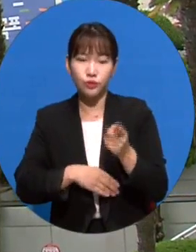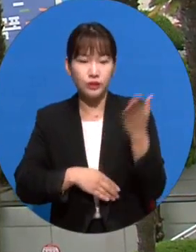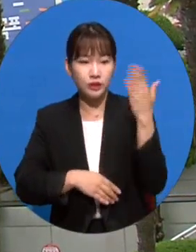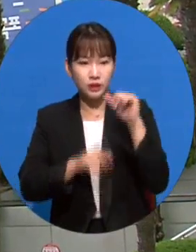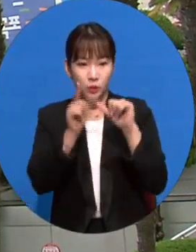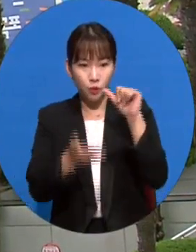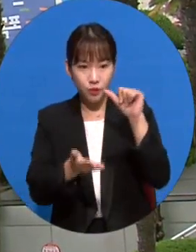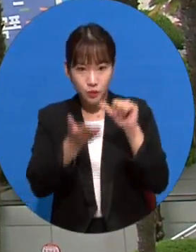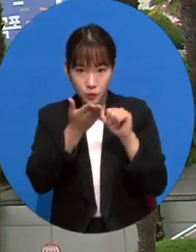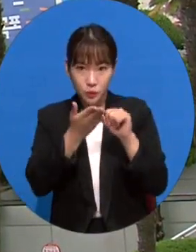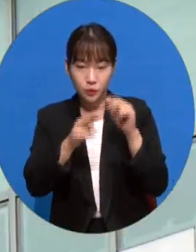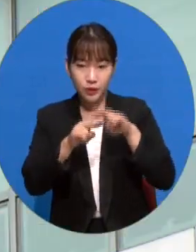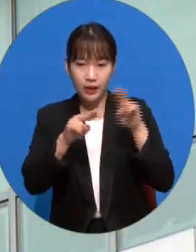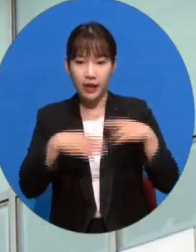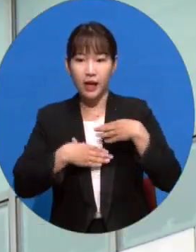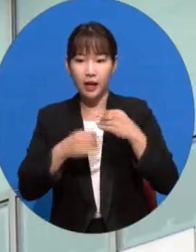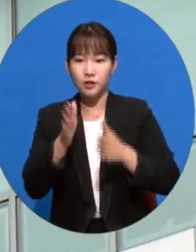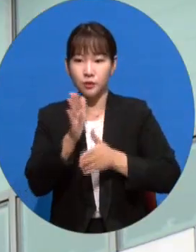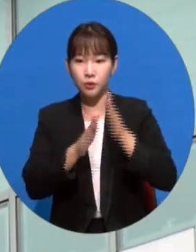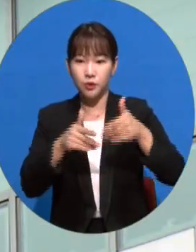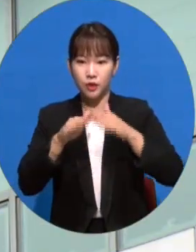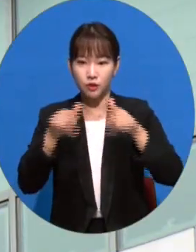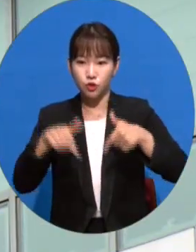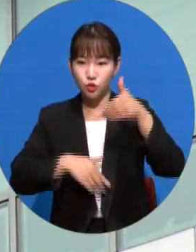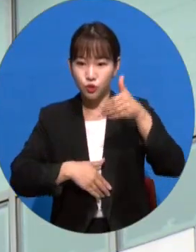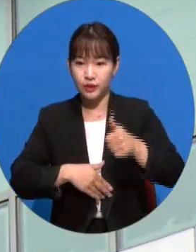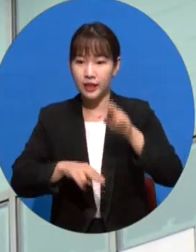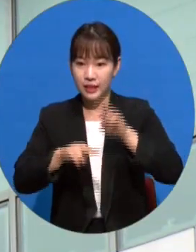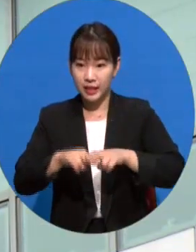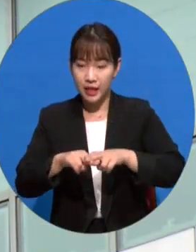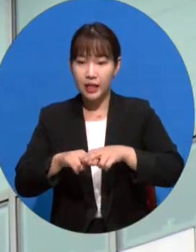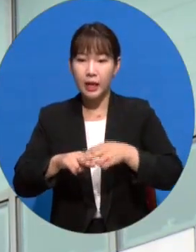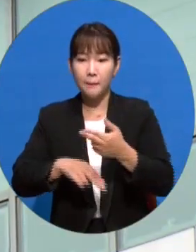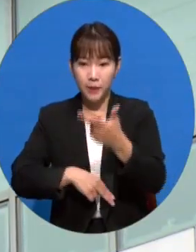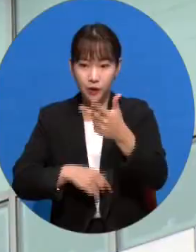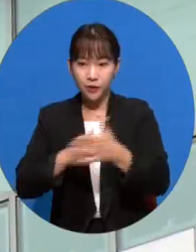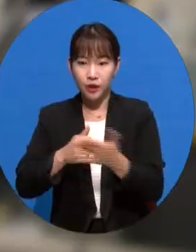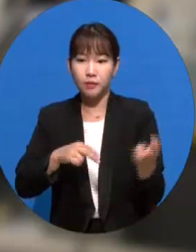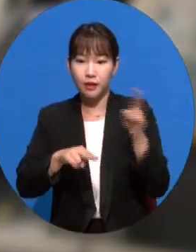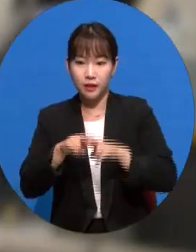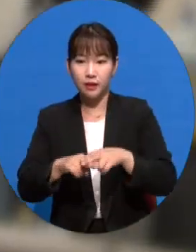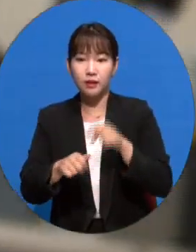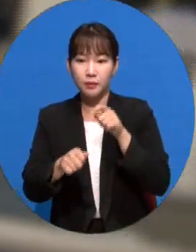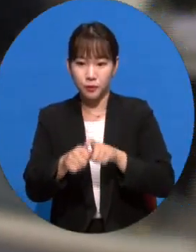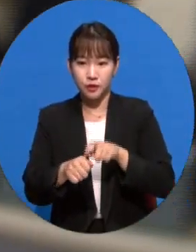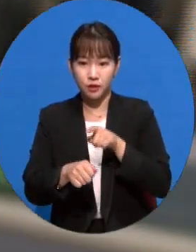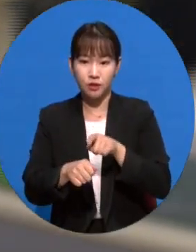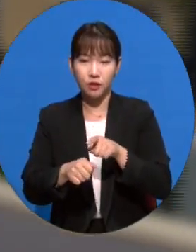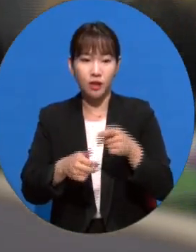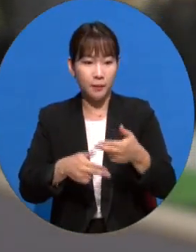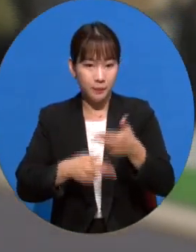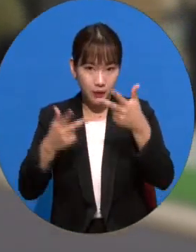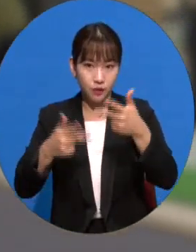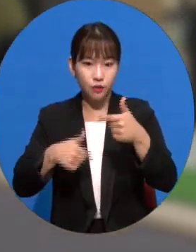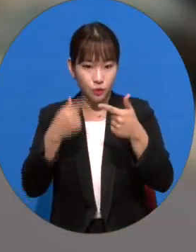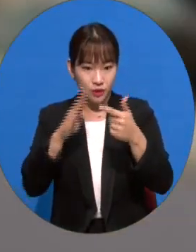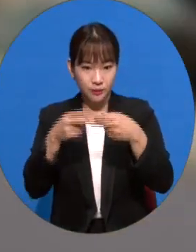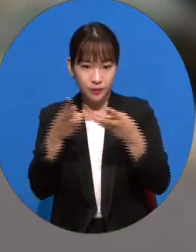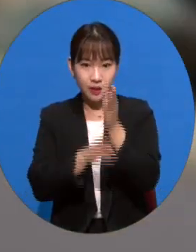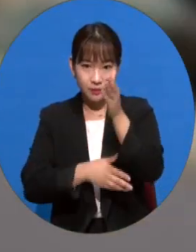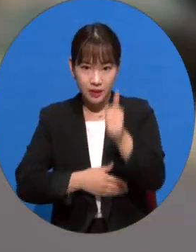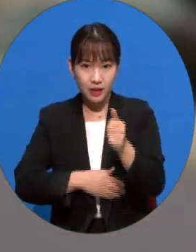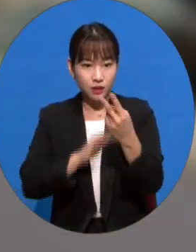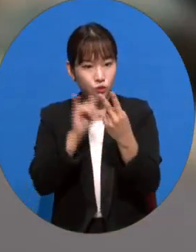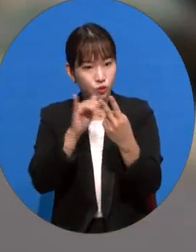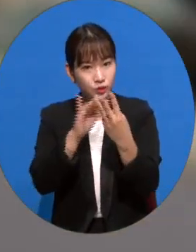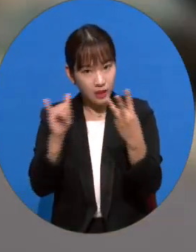초 퇴직한 안전도시건설국장 자리를 채우겠다는 게 이유입니다. 공석 상태인 6급 팀장 두세